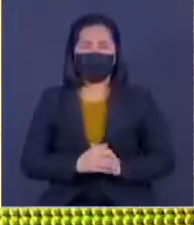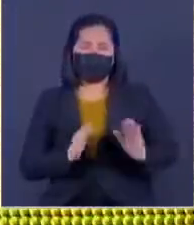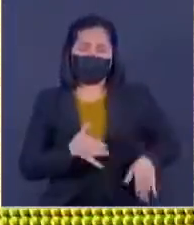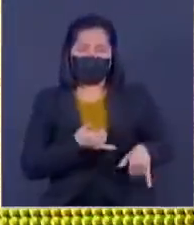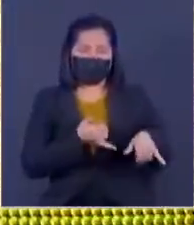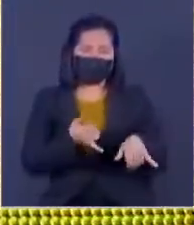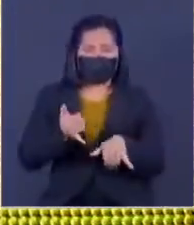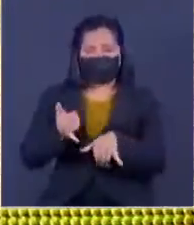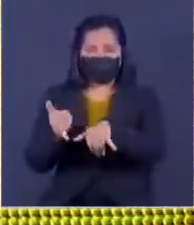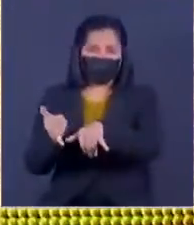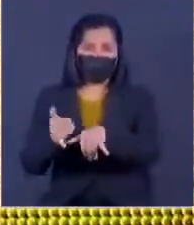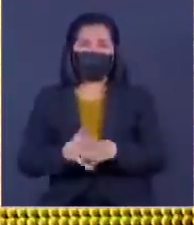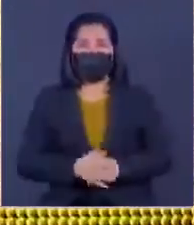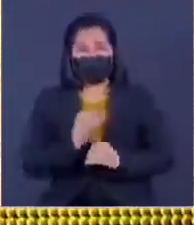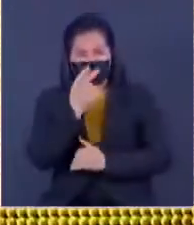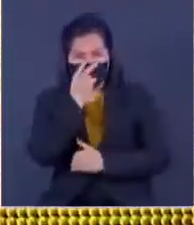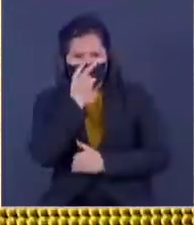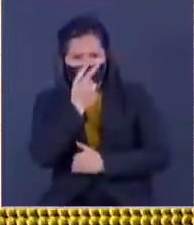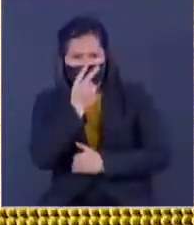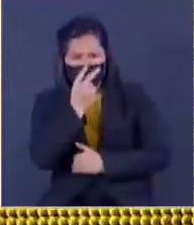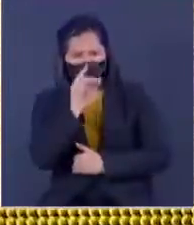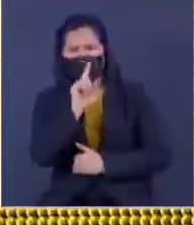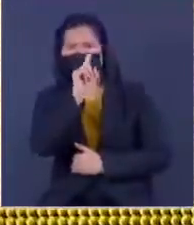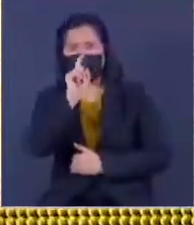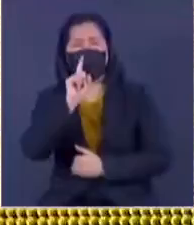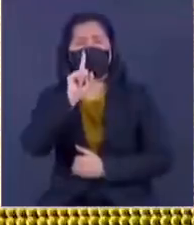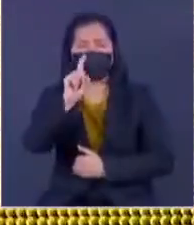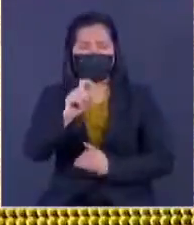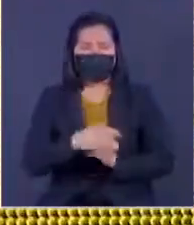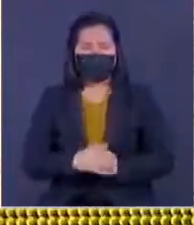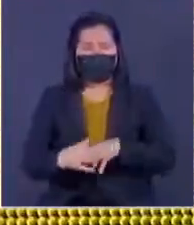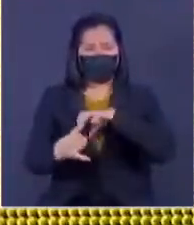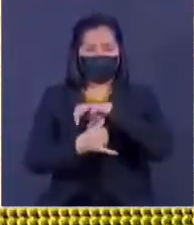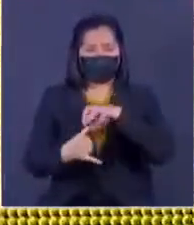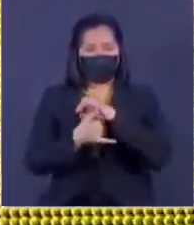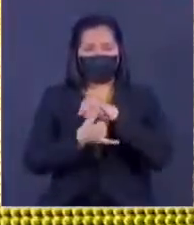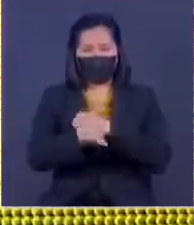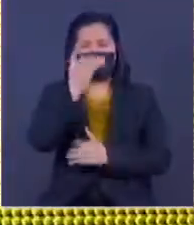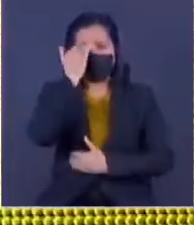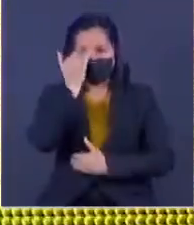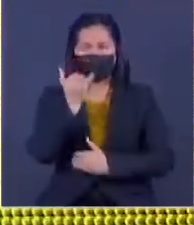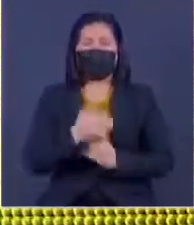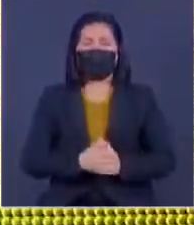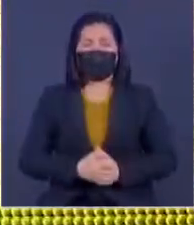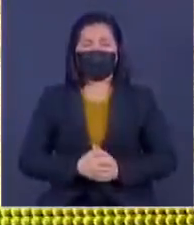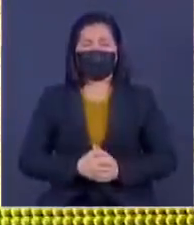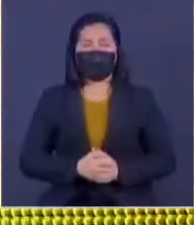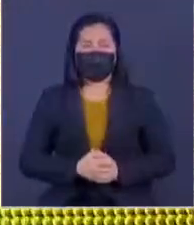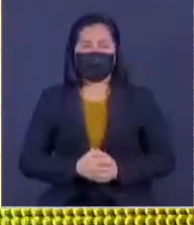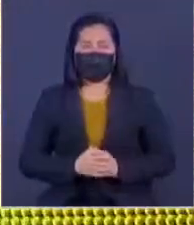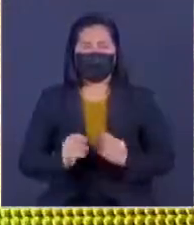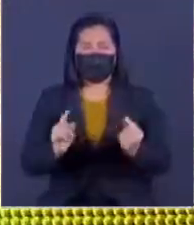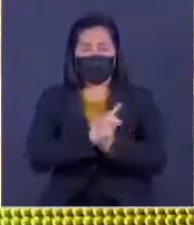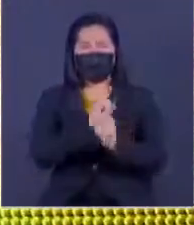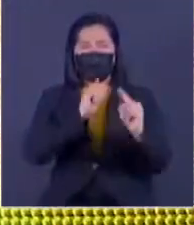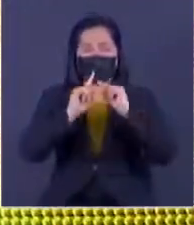าเดินเล่นอยู่นอกบ้านค่ะชาวเน็ตเห็นแบบนี้ก็เลยแห่ตั้งคำถามเลยนะคะว่าอ้าวกักตัวอยู่แล้วออกนอกบ้านได้หรอก็เลยเกิดกระแสวิพากษ์วิ